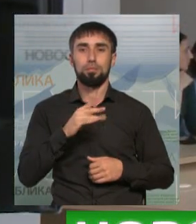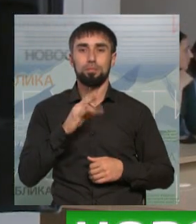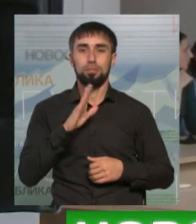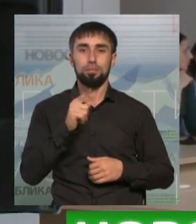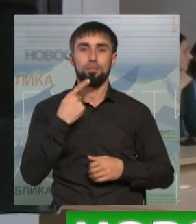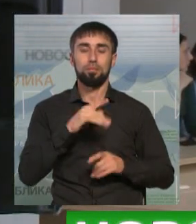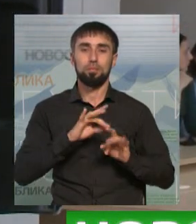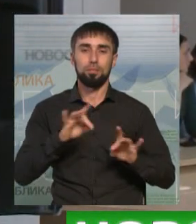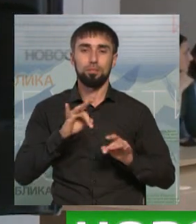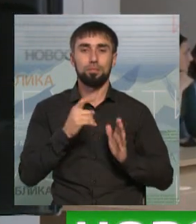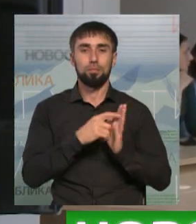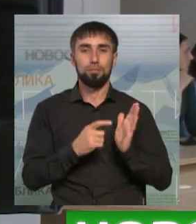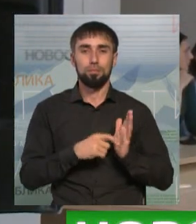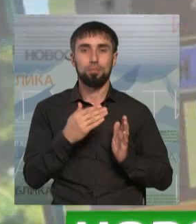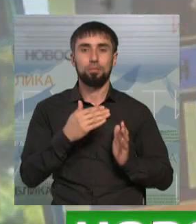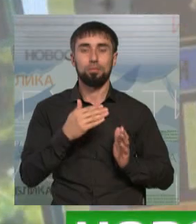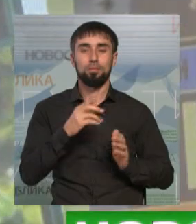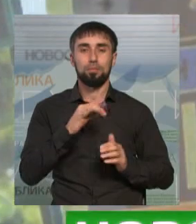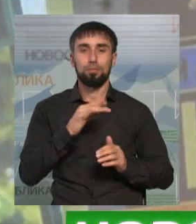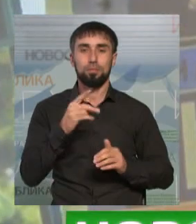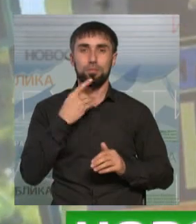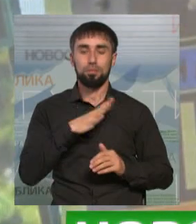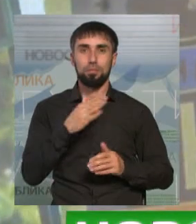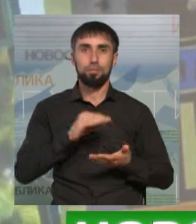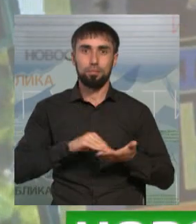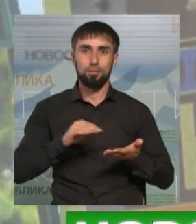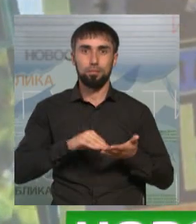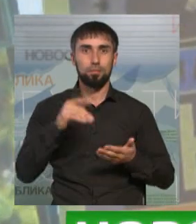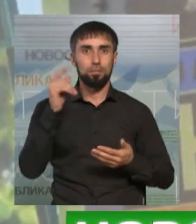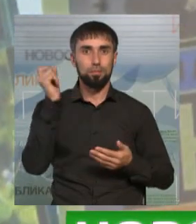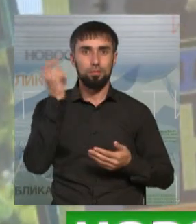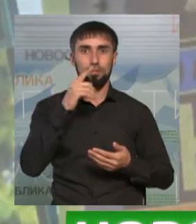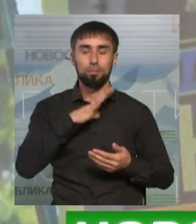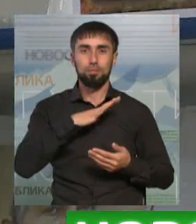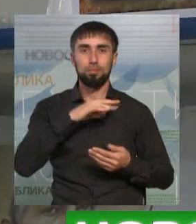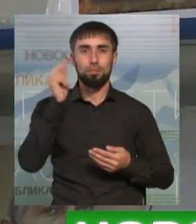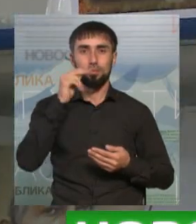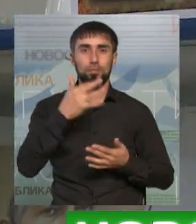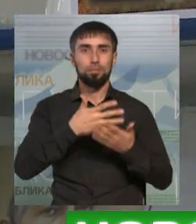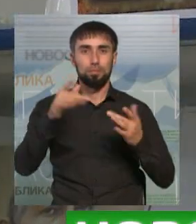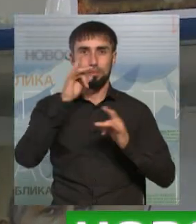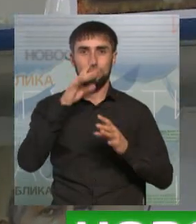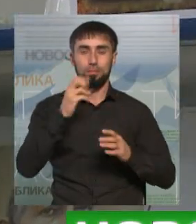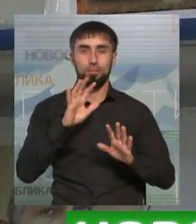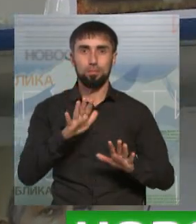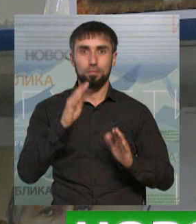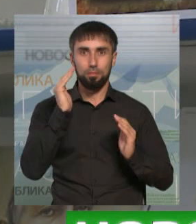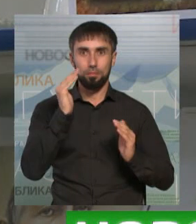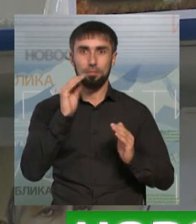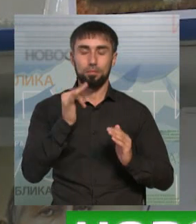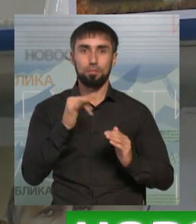коранической тематике в лирике Бунина. Отмечает, что писатель изучал культуру многих восточных стран, не только мусульманских.